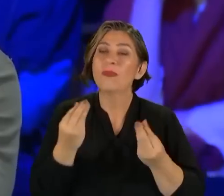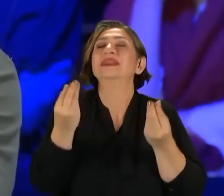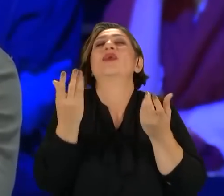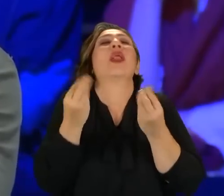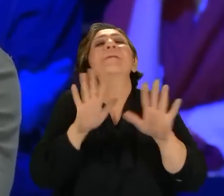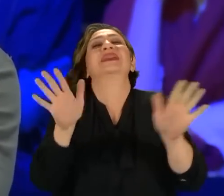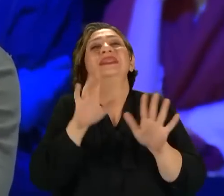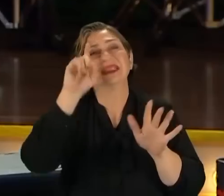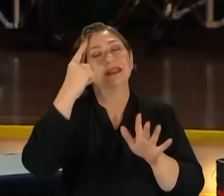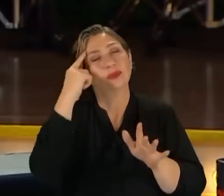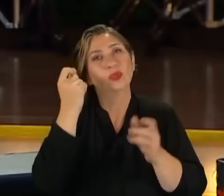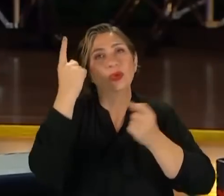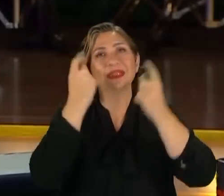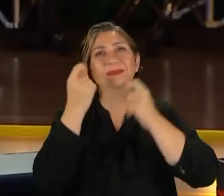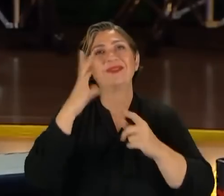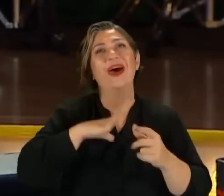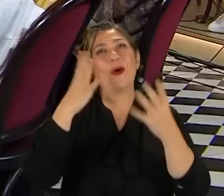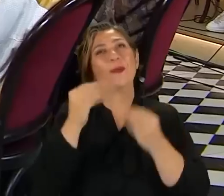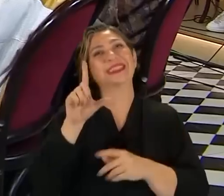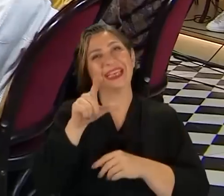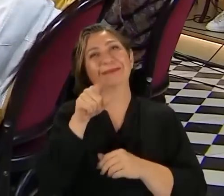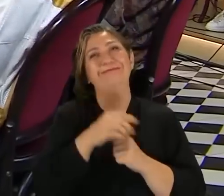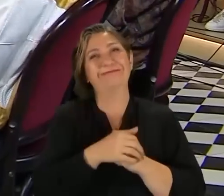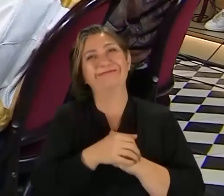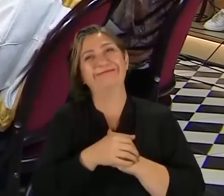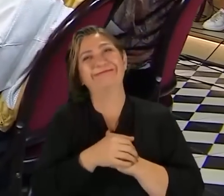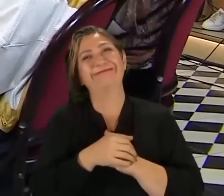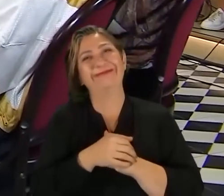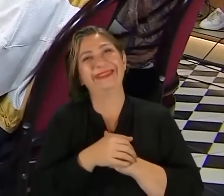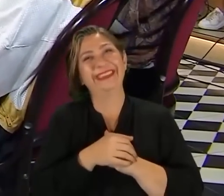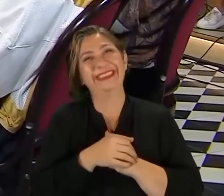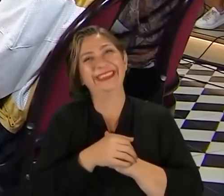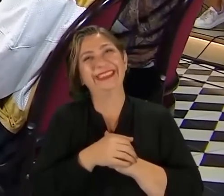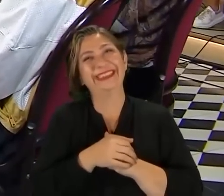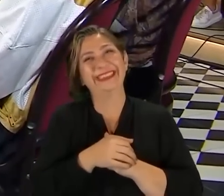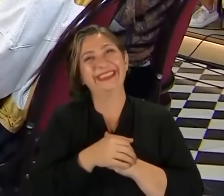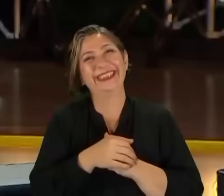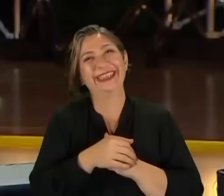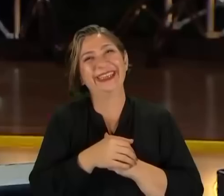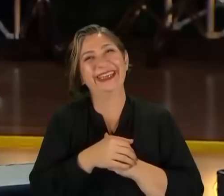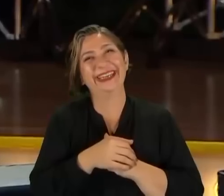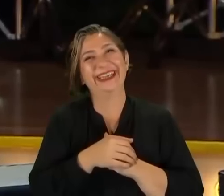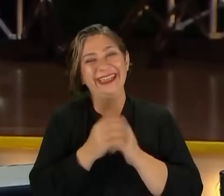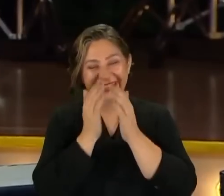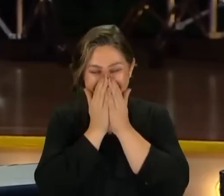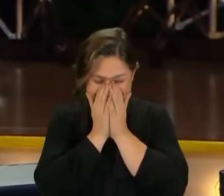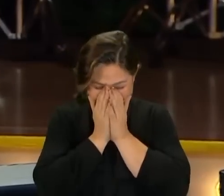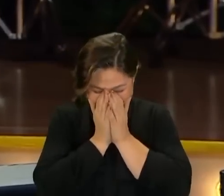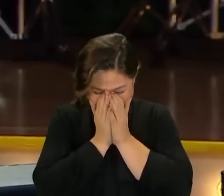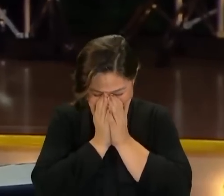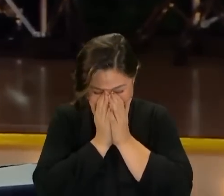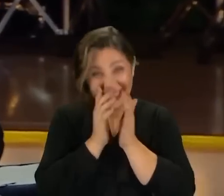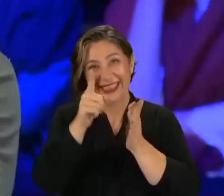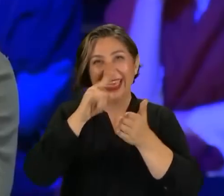olamaz. Yani sadece üretiminizle var olabilirsiniz. Harika. Biz de seviyoruz. O yüzden zaten kurumuz.